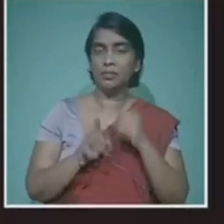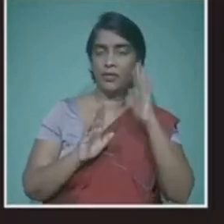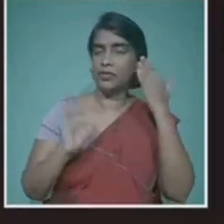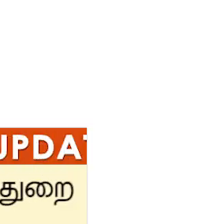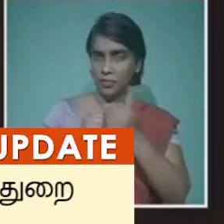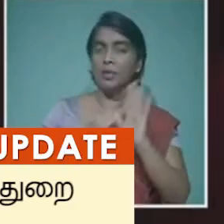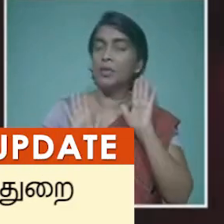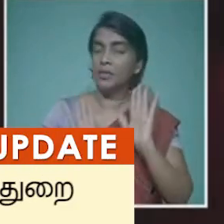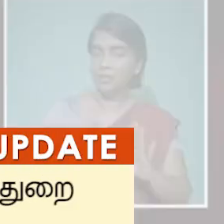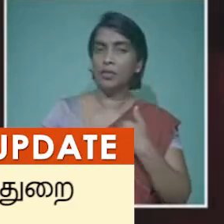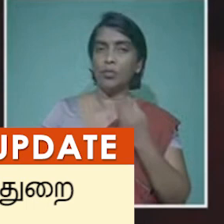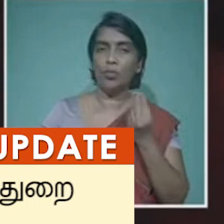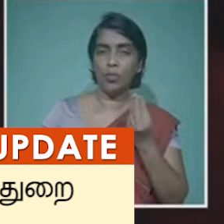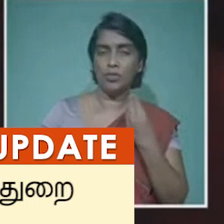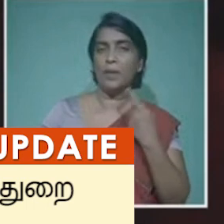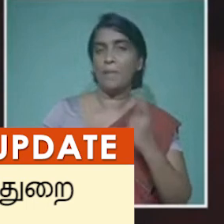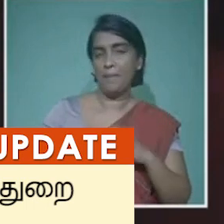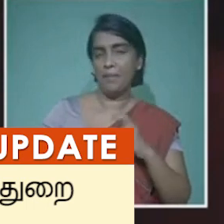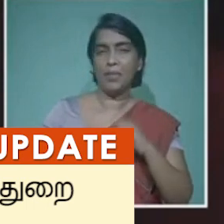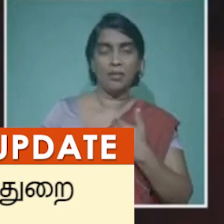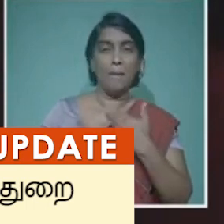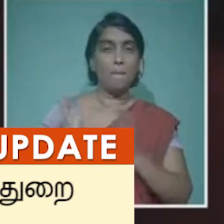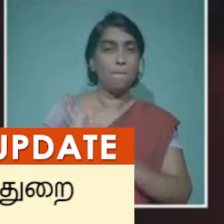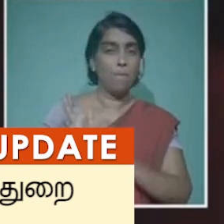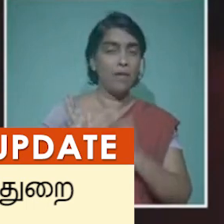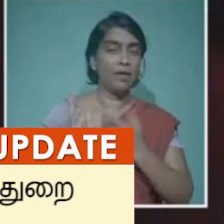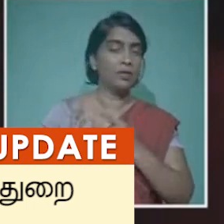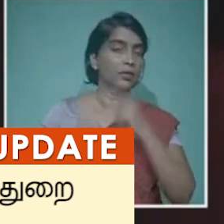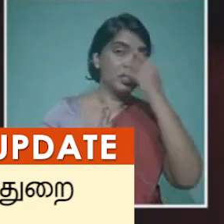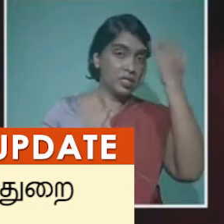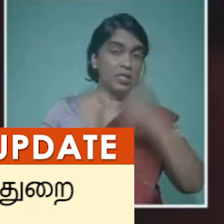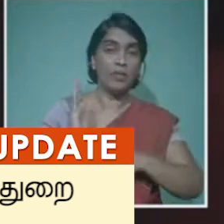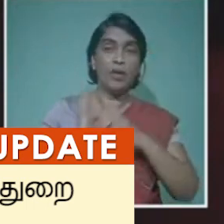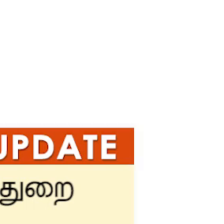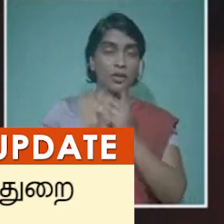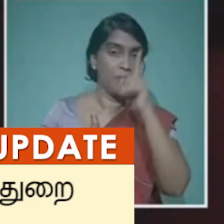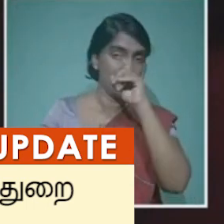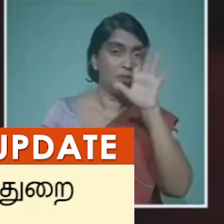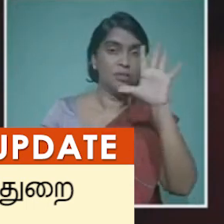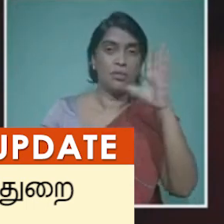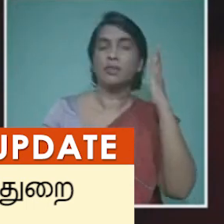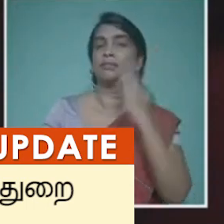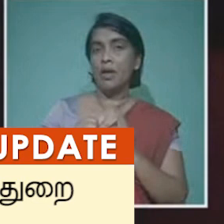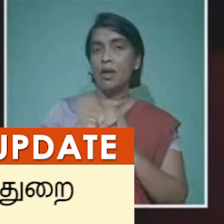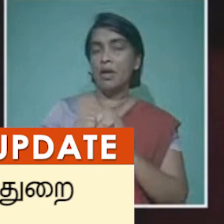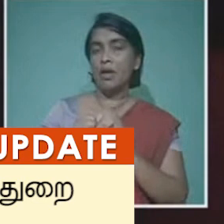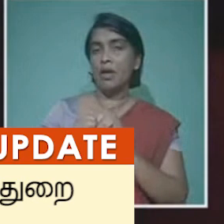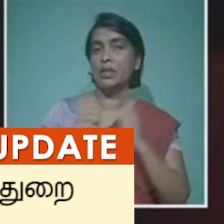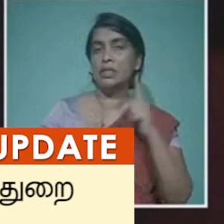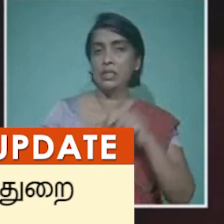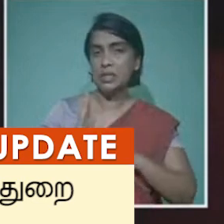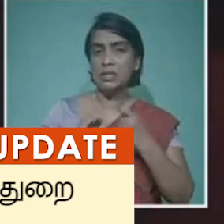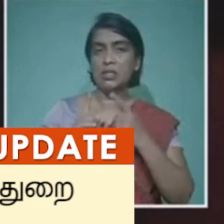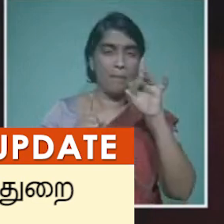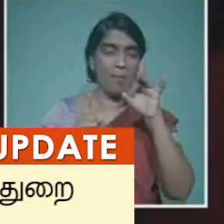அவதான கிரமகரணம் நமக்கு மற்ற பொடி பிரச்சனையா கேண்ட தீனோ மகவைந்தாங் யாப்பனை எனக்காங் தும்பிரிய மாச பாகட்டு நத்தர கரண்ட தீனோ அப்ரேல் ஜனவரி